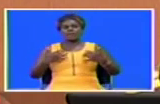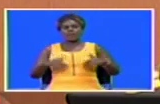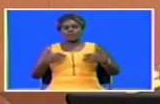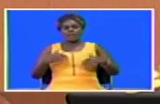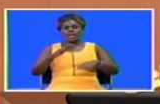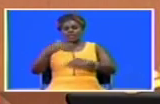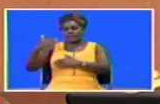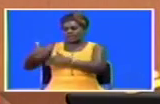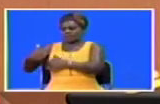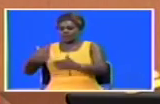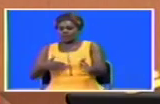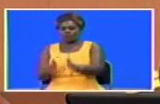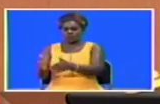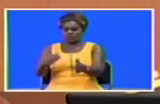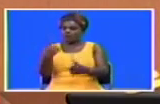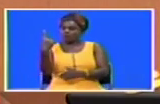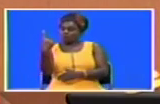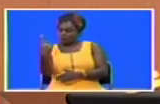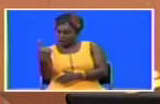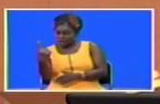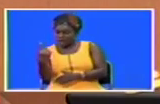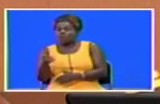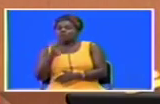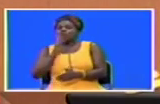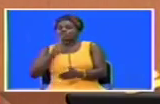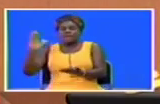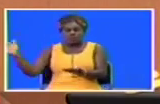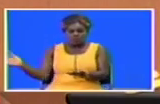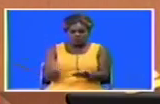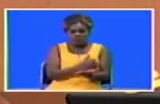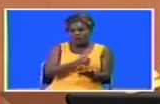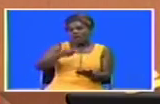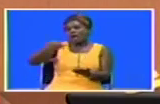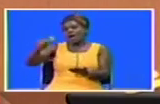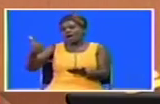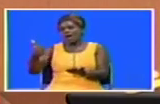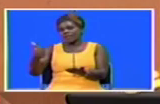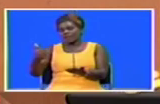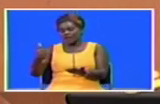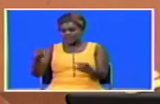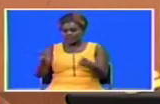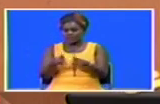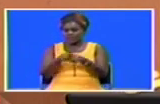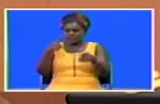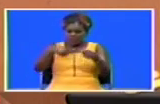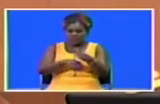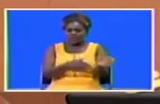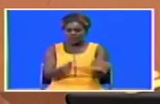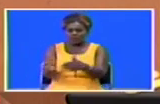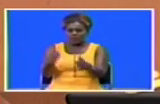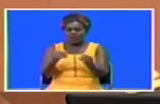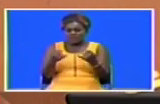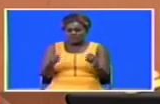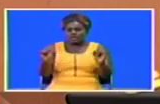Park kando ya mto huo, kisha mmoja wao alisombwa na maji, huku wenzake pia wakiangamia katika harakati ya